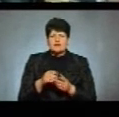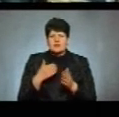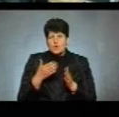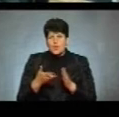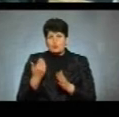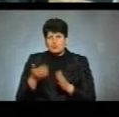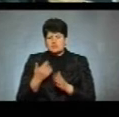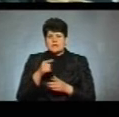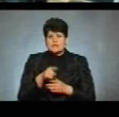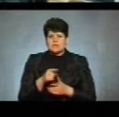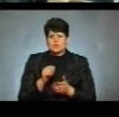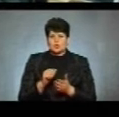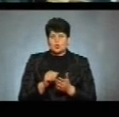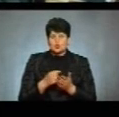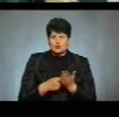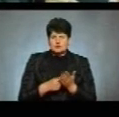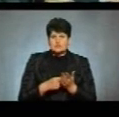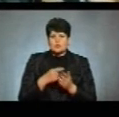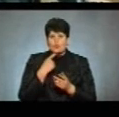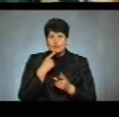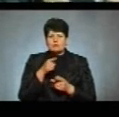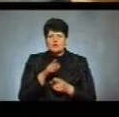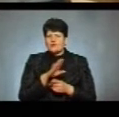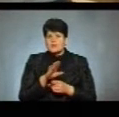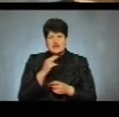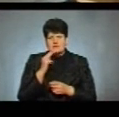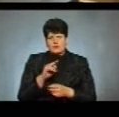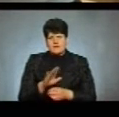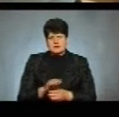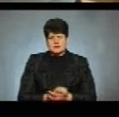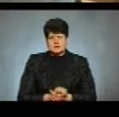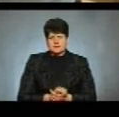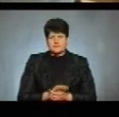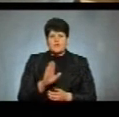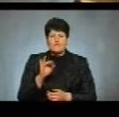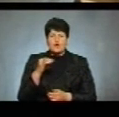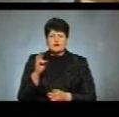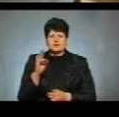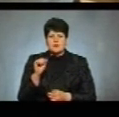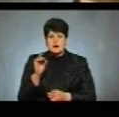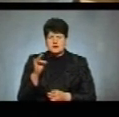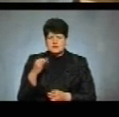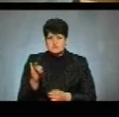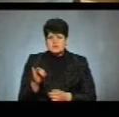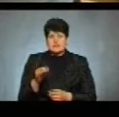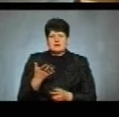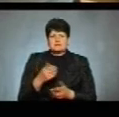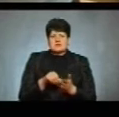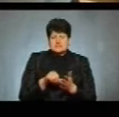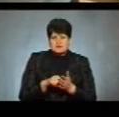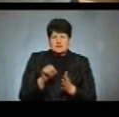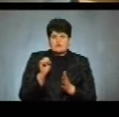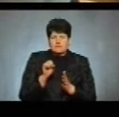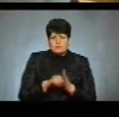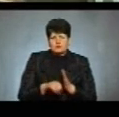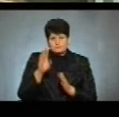опускає ті докази, які свідчать про його невинуватість. Андрій Войнарський, представник вдови убитого активіста Віталія Ващенка